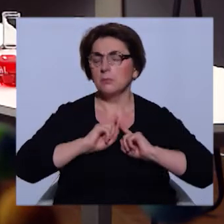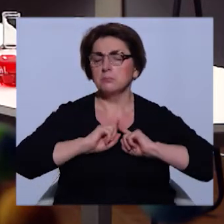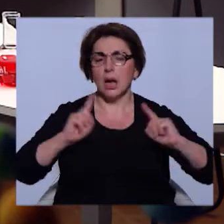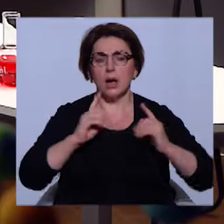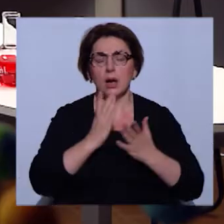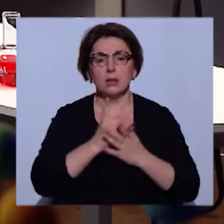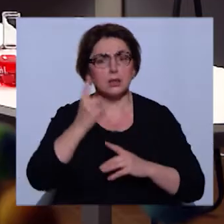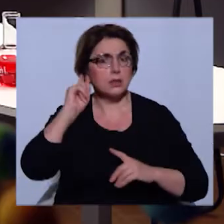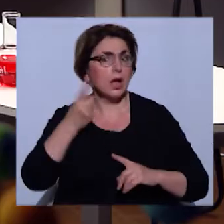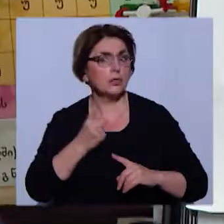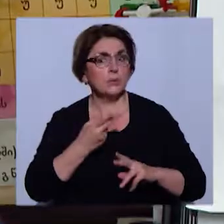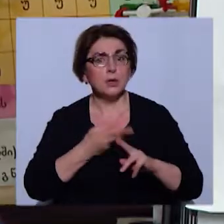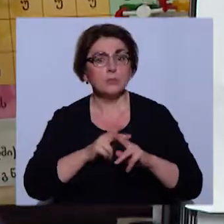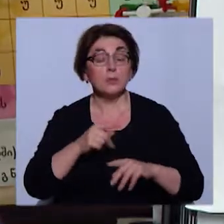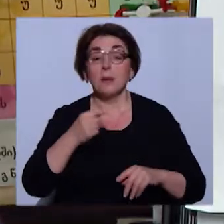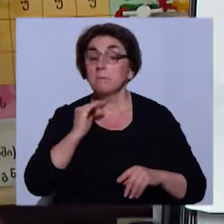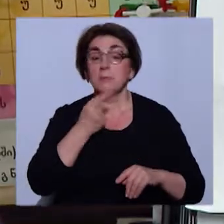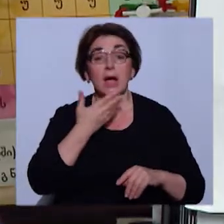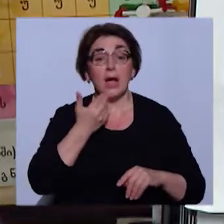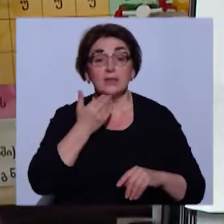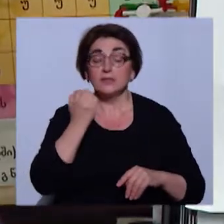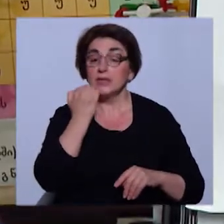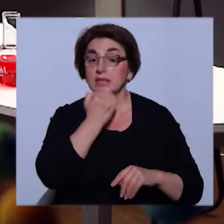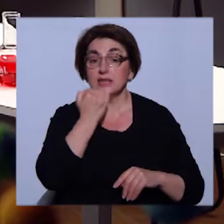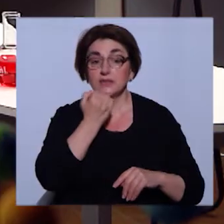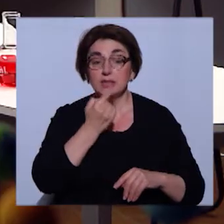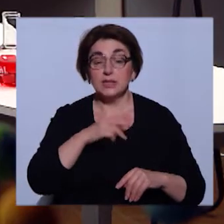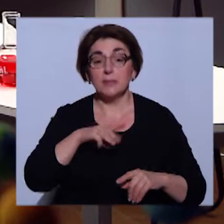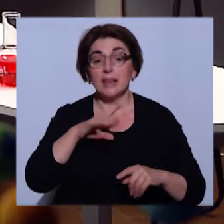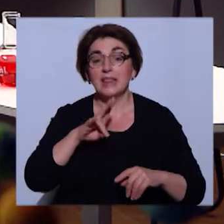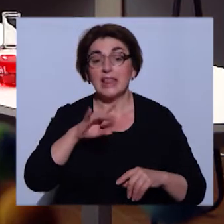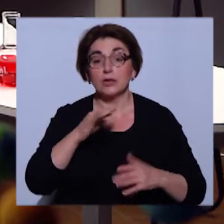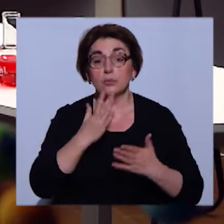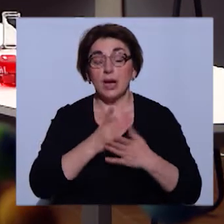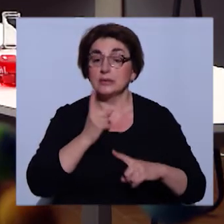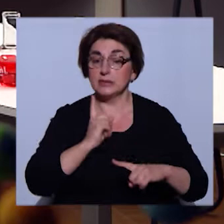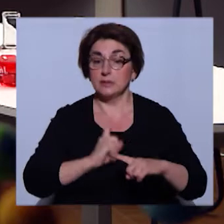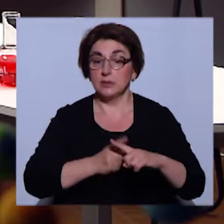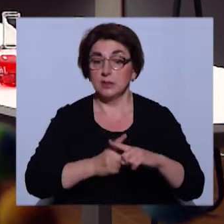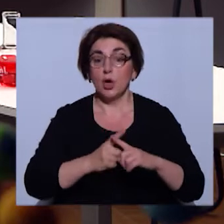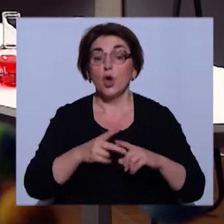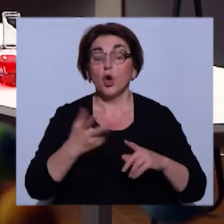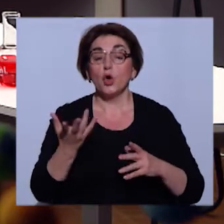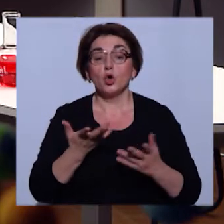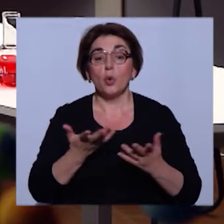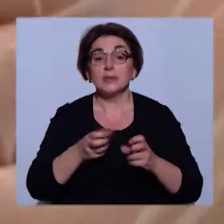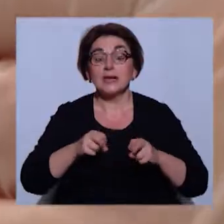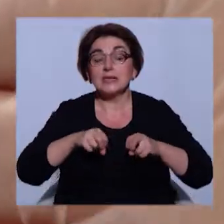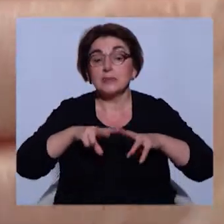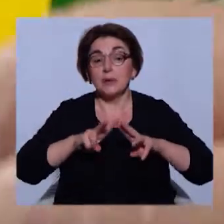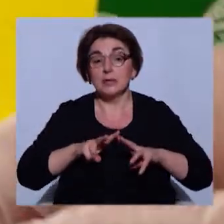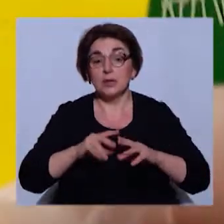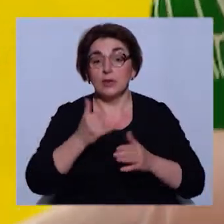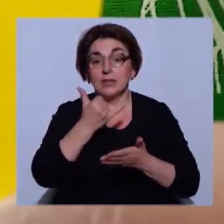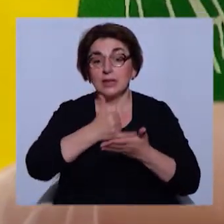რატო? მარტივი ნივთიერება ნატრიუმი არის მეტალი, რომელსაც ნავჩი ინახავენ აქტიურობის